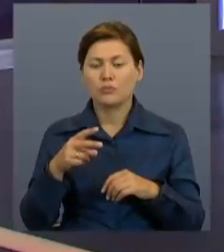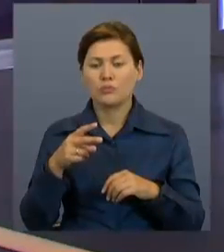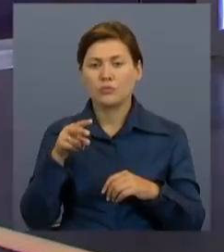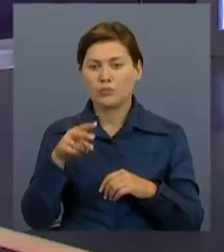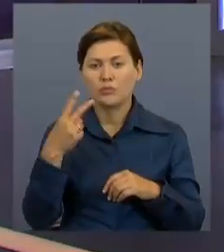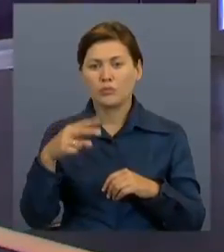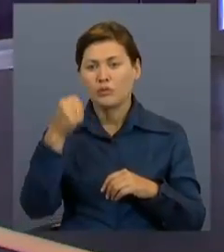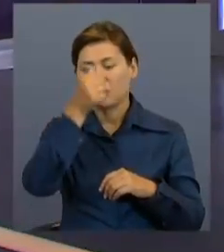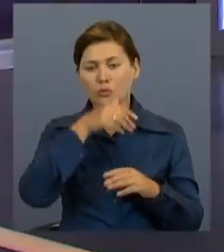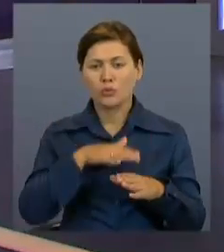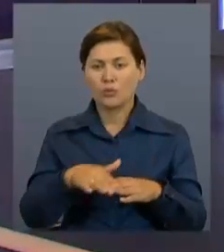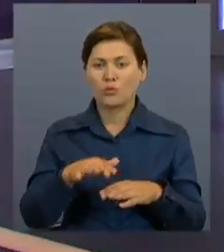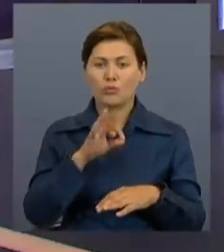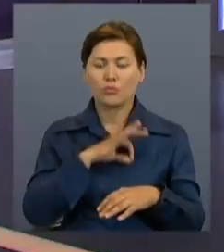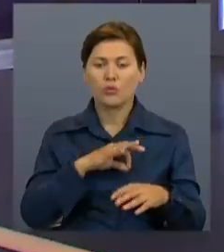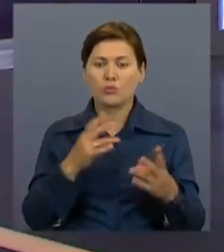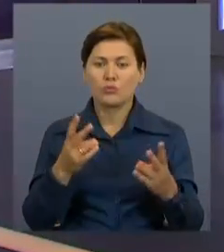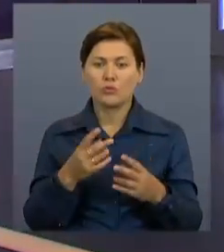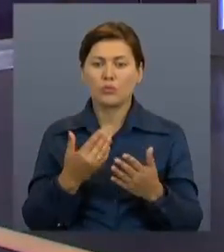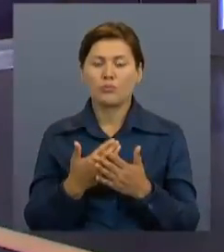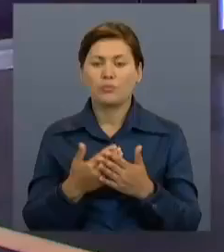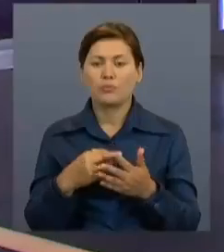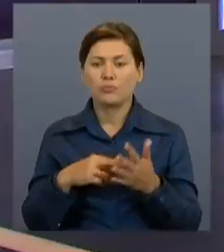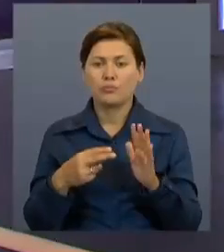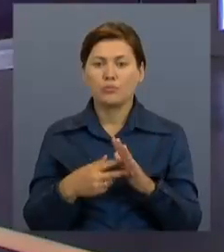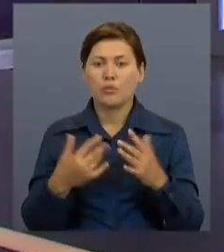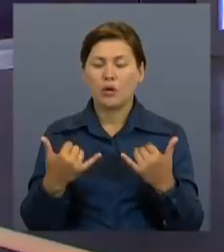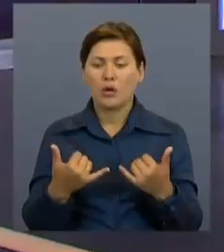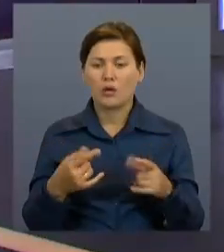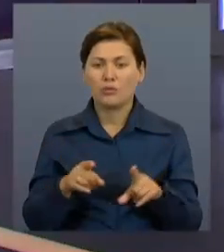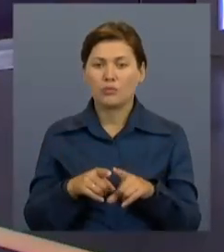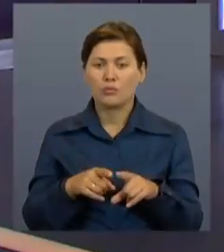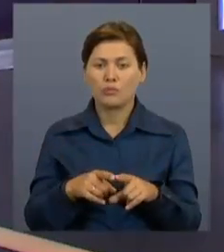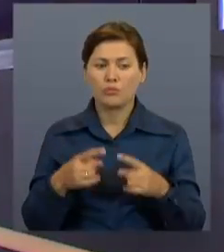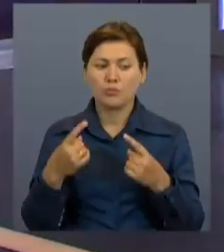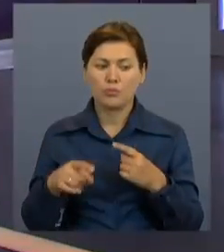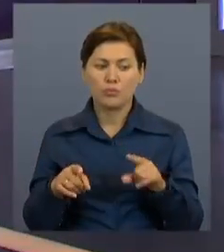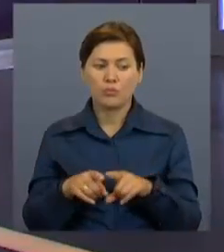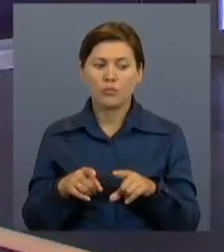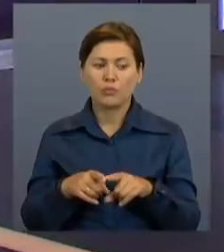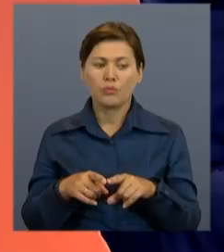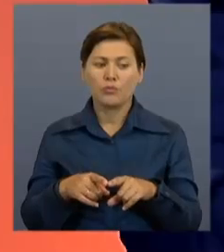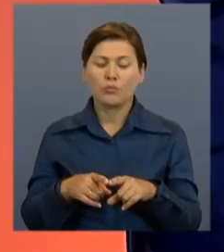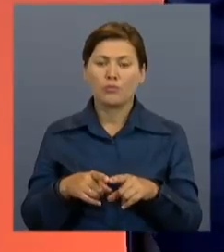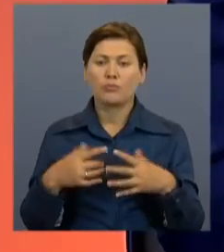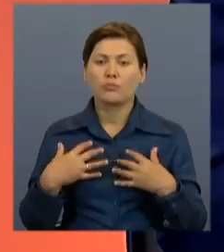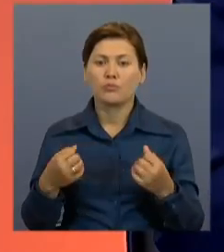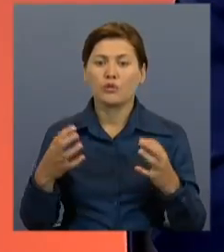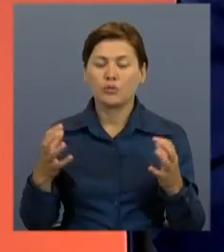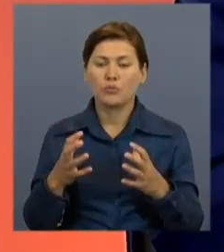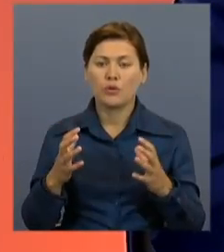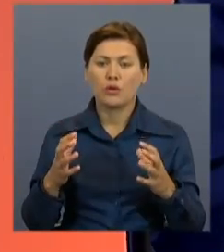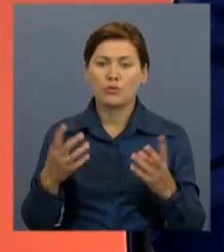2020 жылы толыққанды іске асуға тиіс. Қазір басқа да бүгін денсаулық сақтау